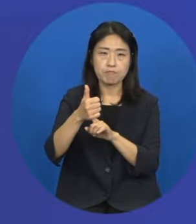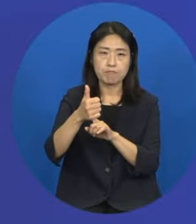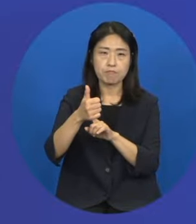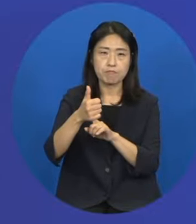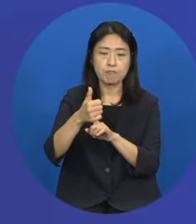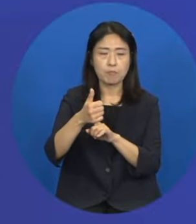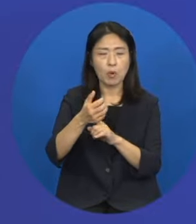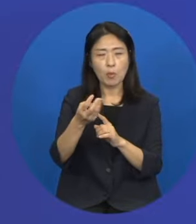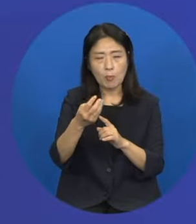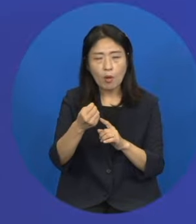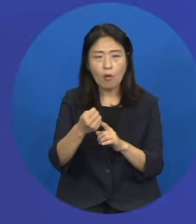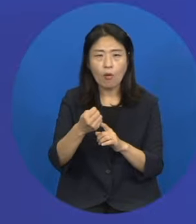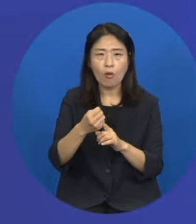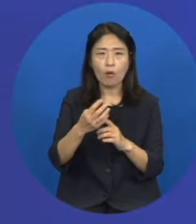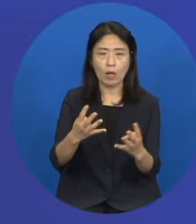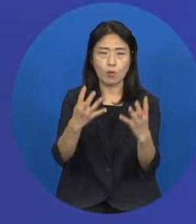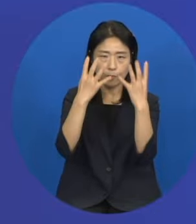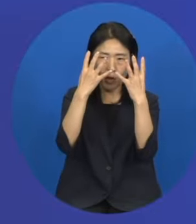했다는 거예요.